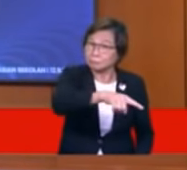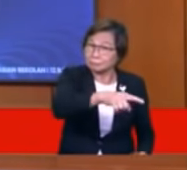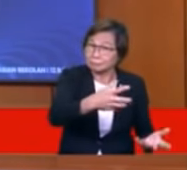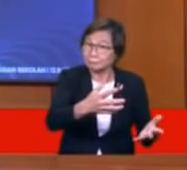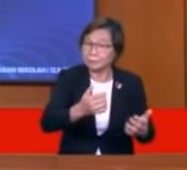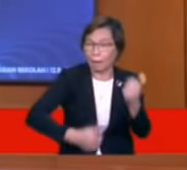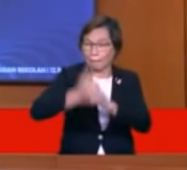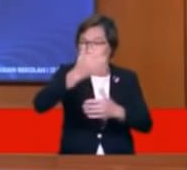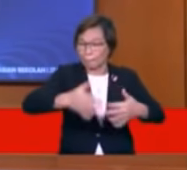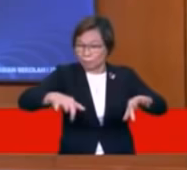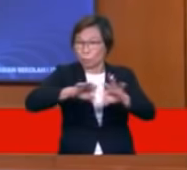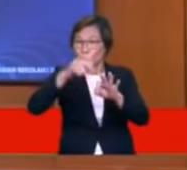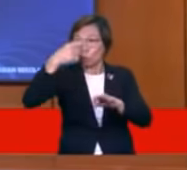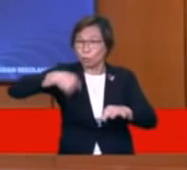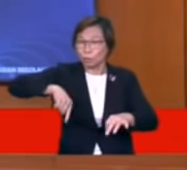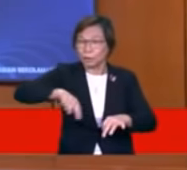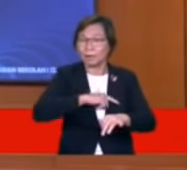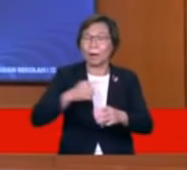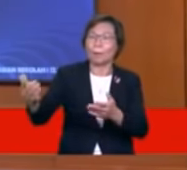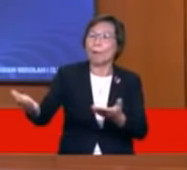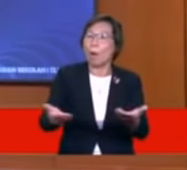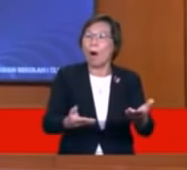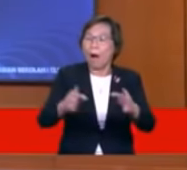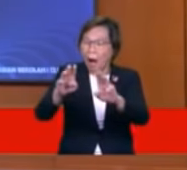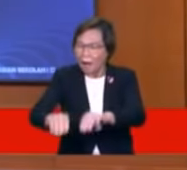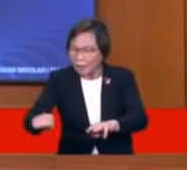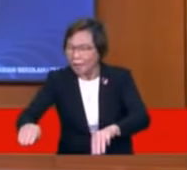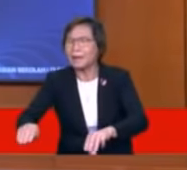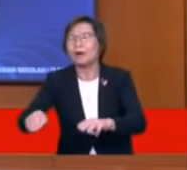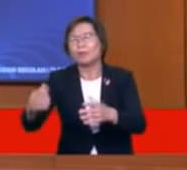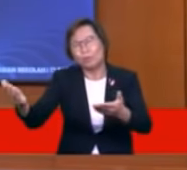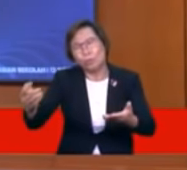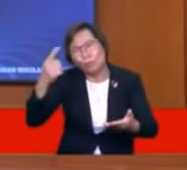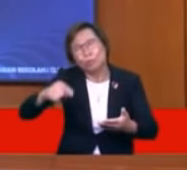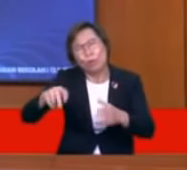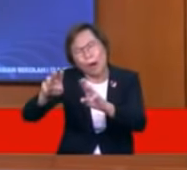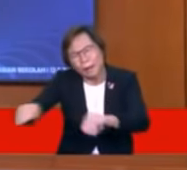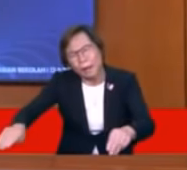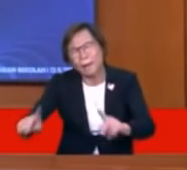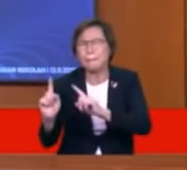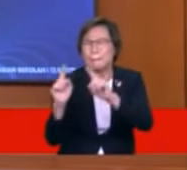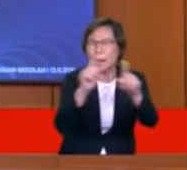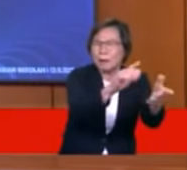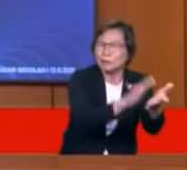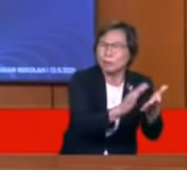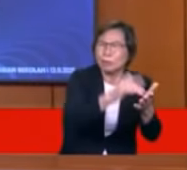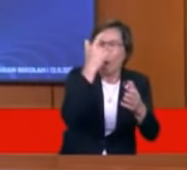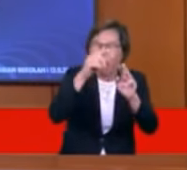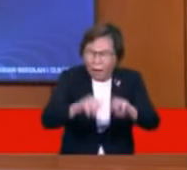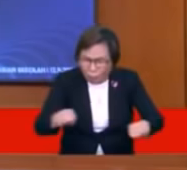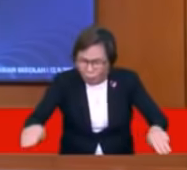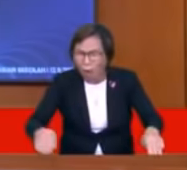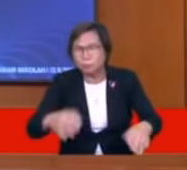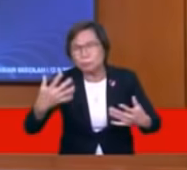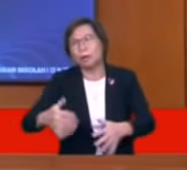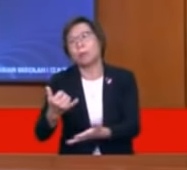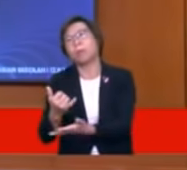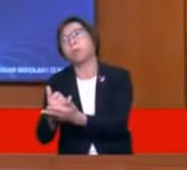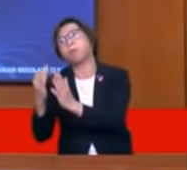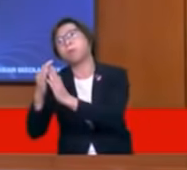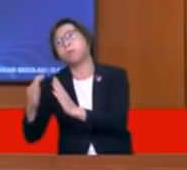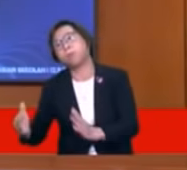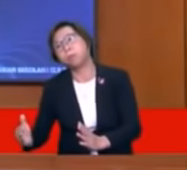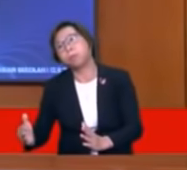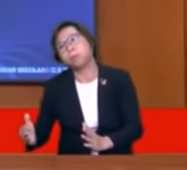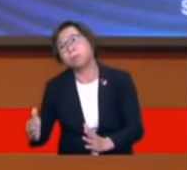adalah untuk membawa anak-anak ini kembali ke sekolah karena mereka telah lama renggang